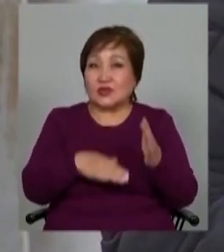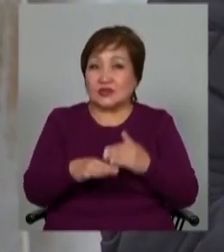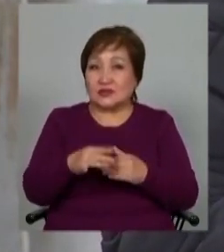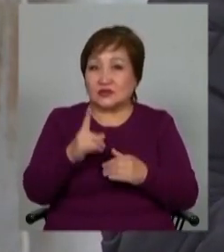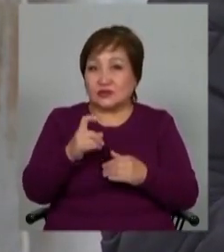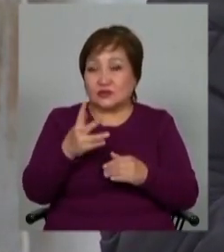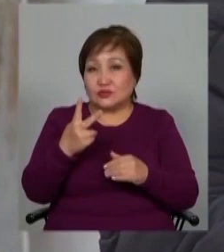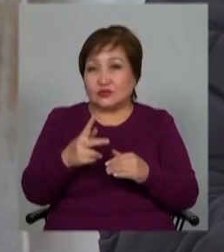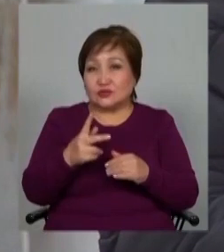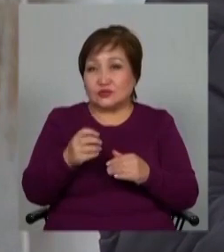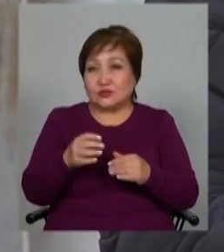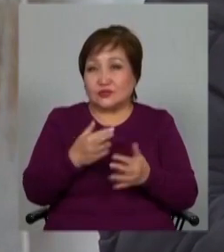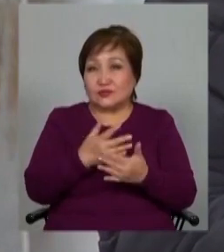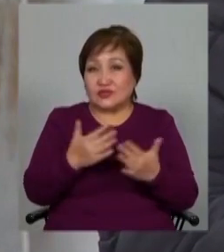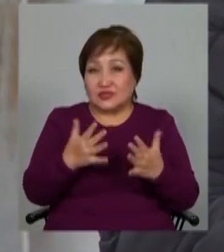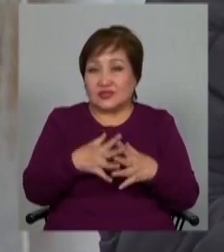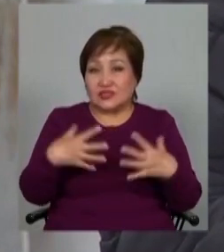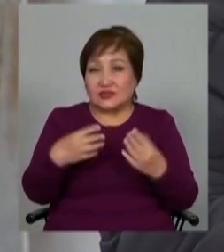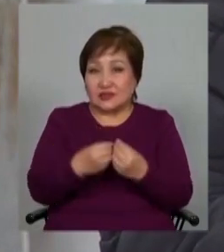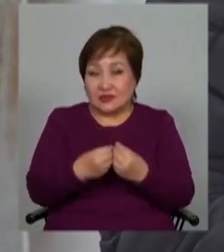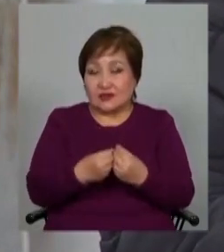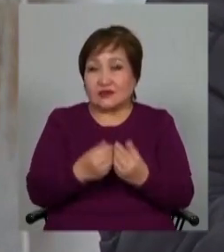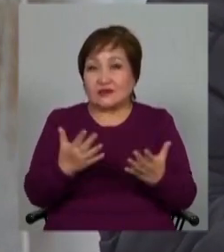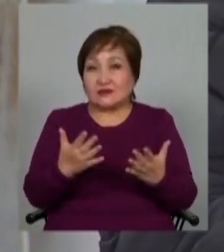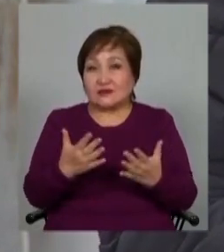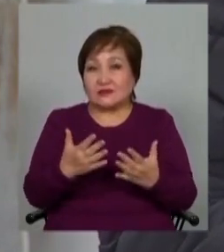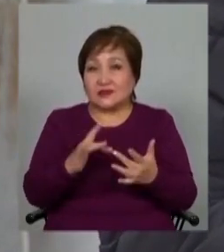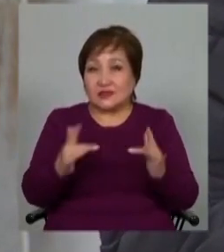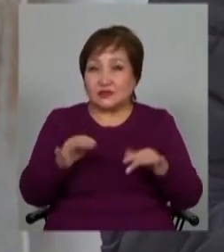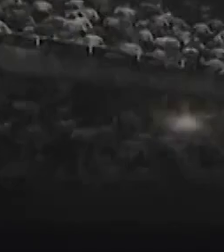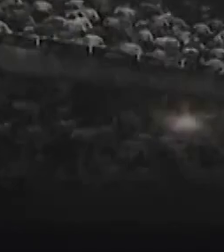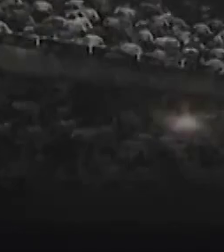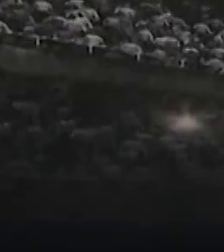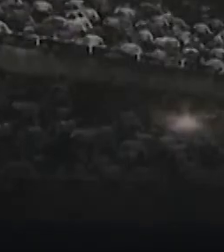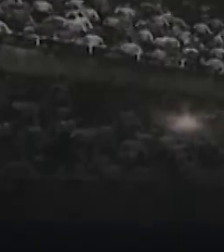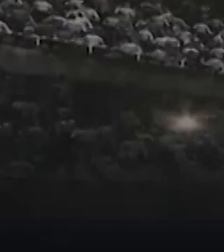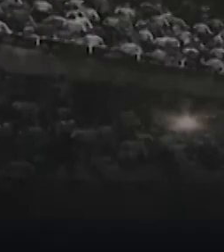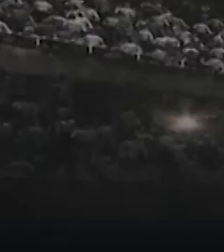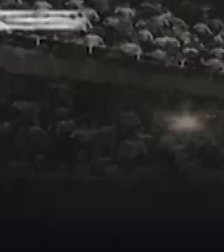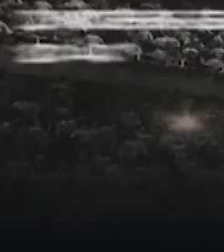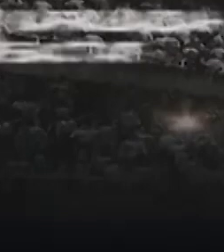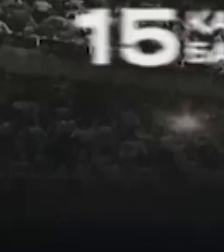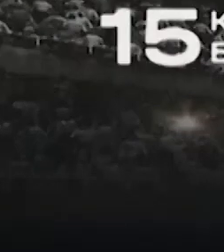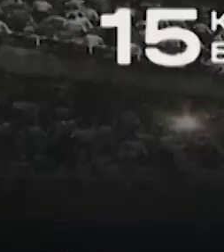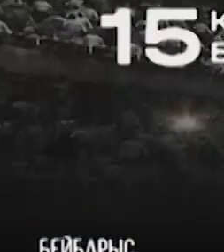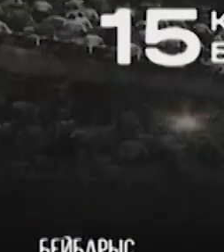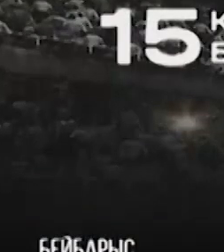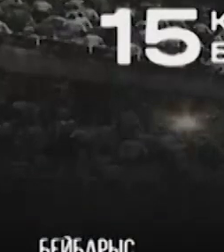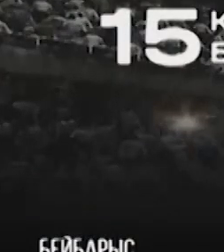жүргізілді. Оразай Нұртай, Сағындық Нарқов, Алматы, телеарнасы. Бері жақында да